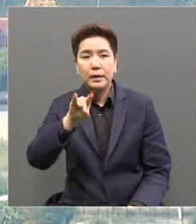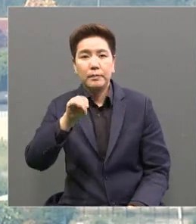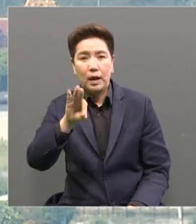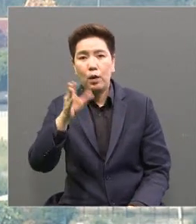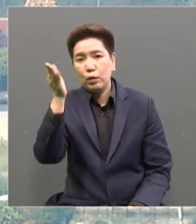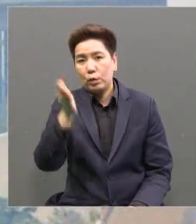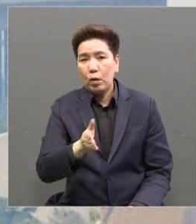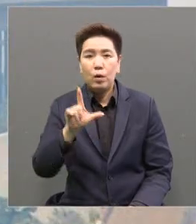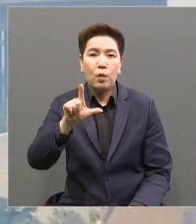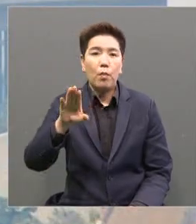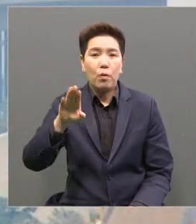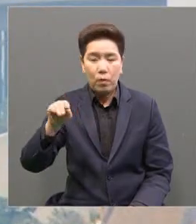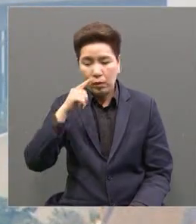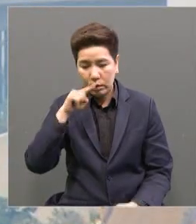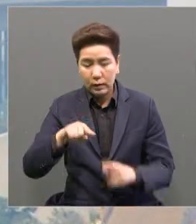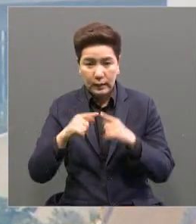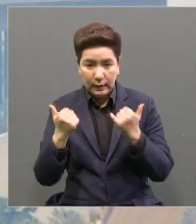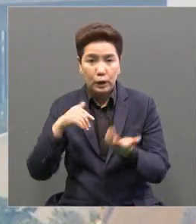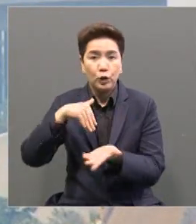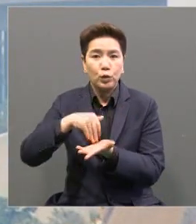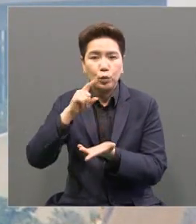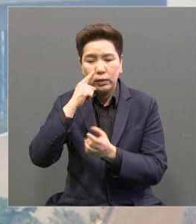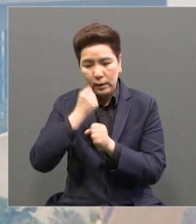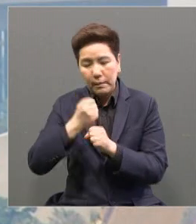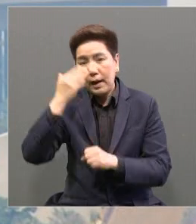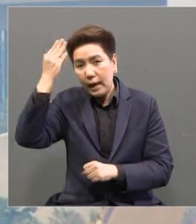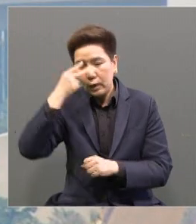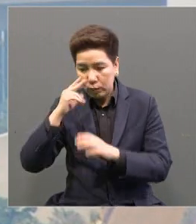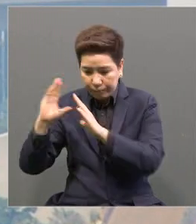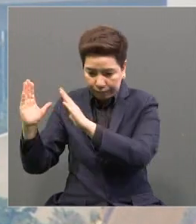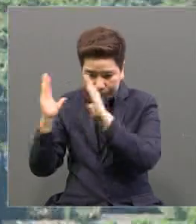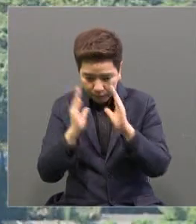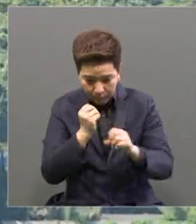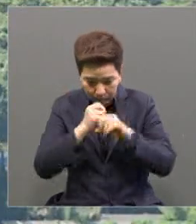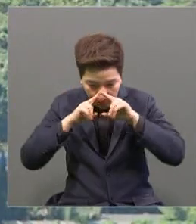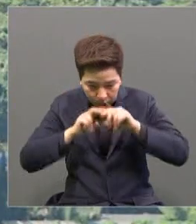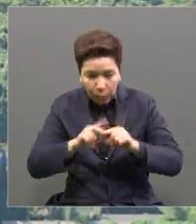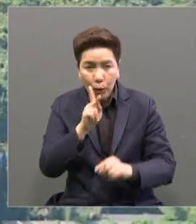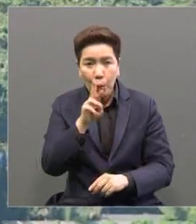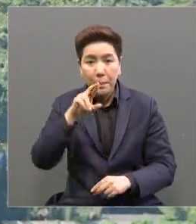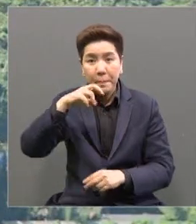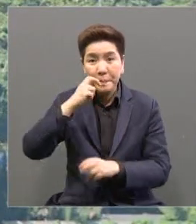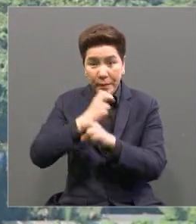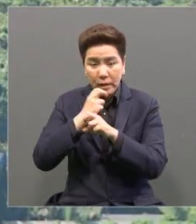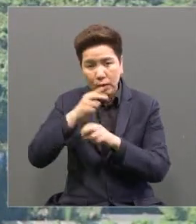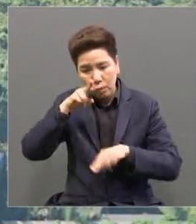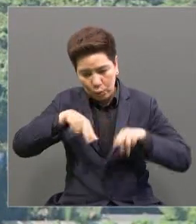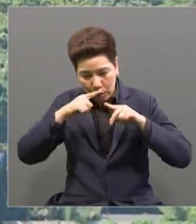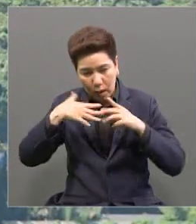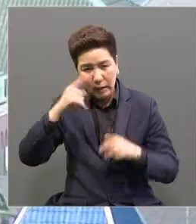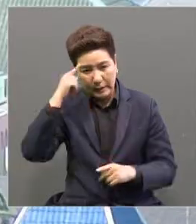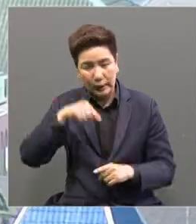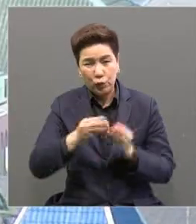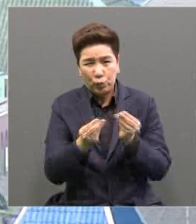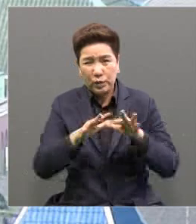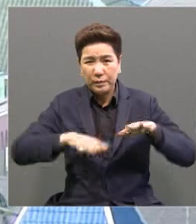ไมโครกรัมต่อลูกบาศก์เมตรทั้งนี้นะครับทางศูนย์แบบจำลองคุณภาพอากาศและภูมิสารสนเทศกรมควบคุมมลพิษได้มีการคาดการณ์